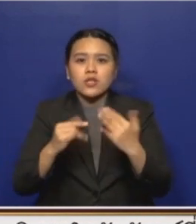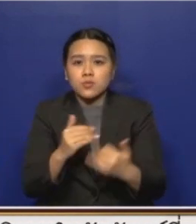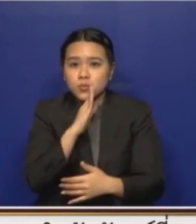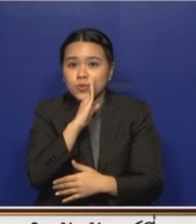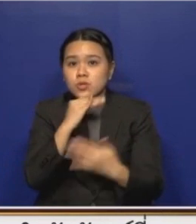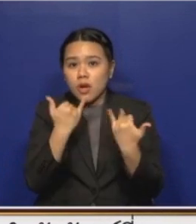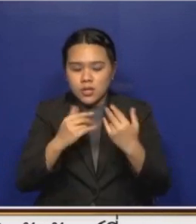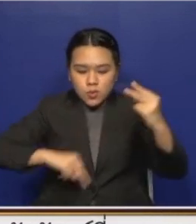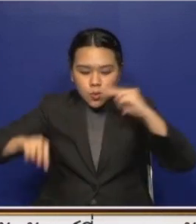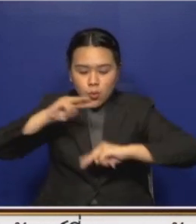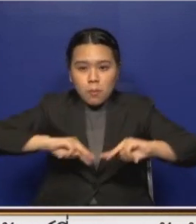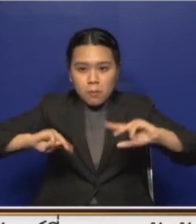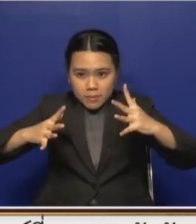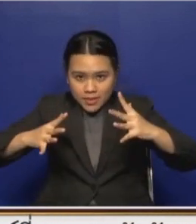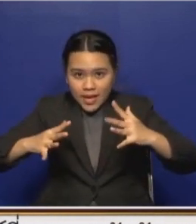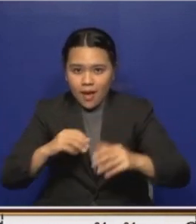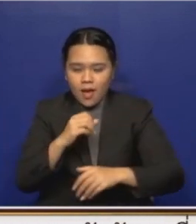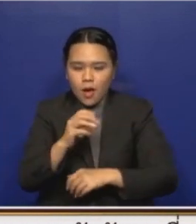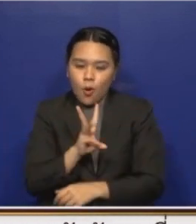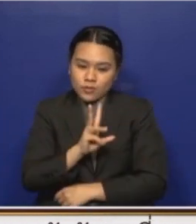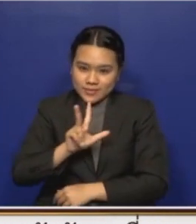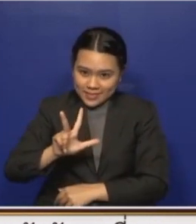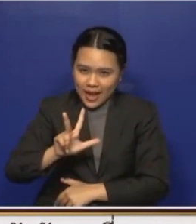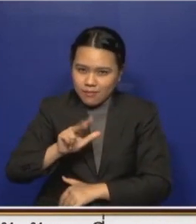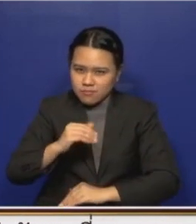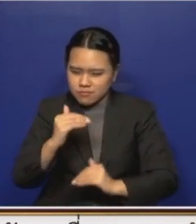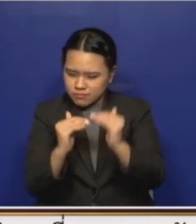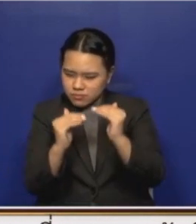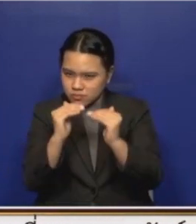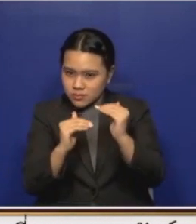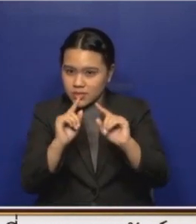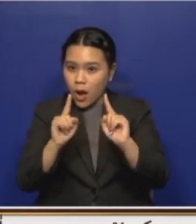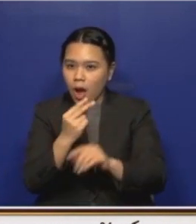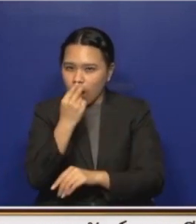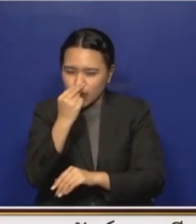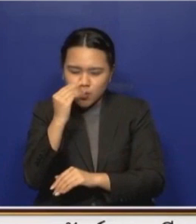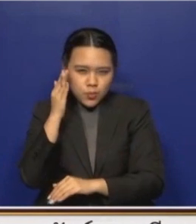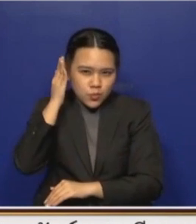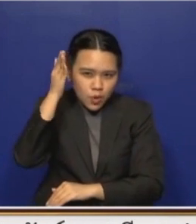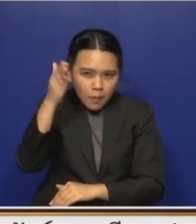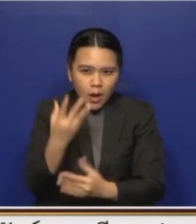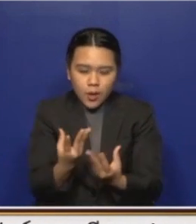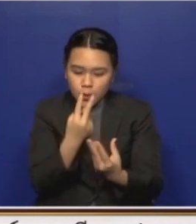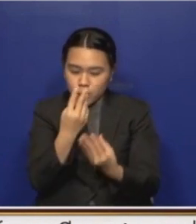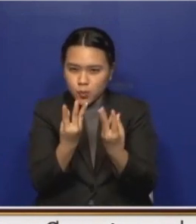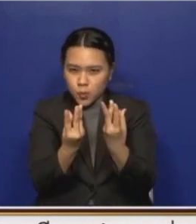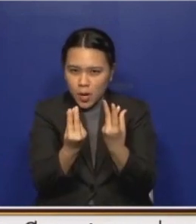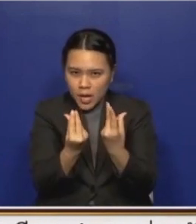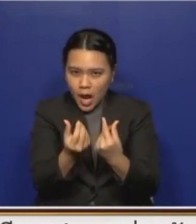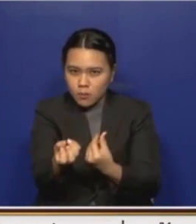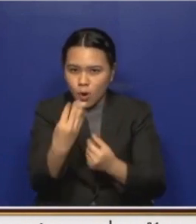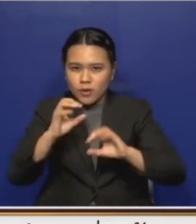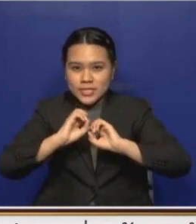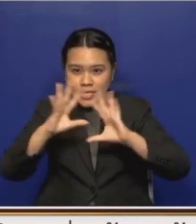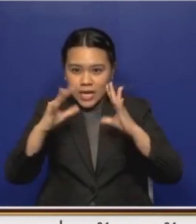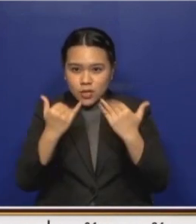เลขที่มันบอกชัดๆว่าประเทศนี้มันกำลังจะล้มละลายตรงไหนฮะแล้วเราจะอยู่กันยังไงครับเราไปดูแผ่